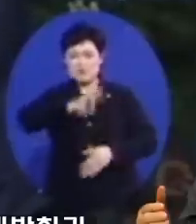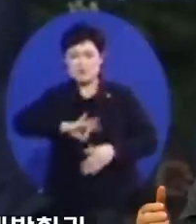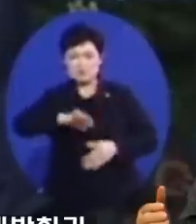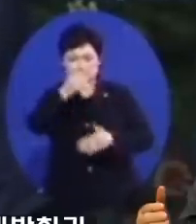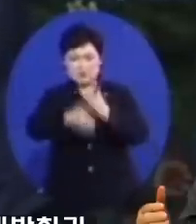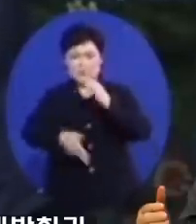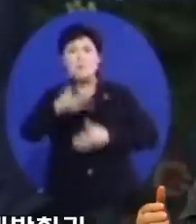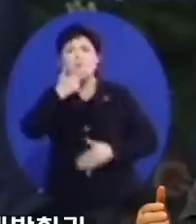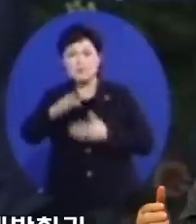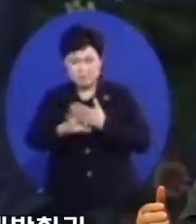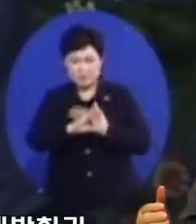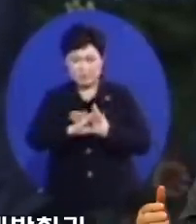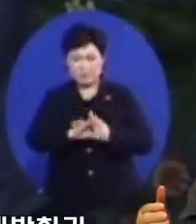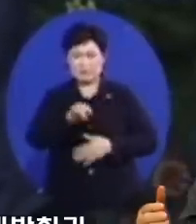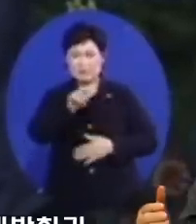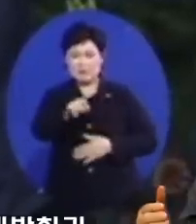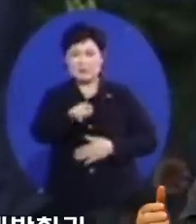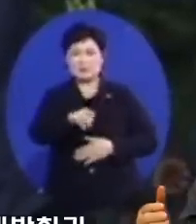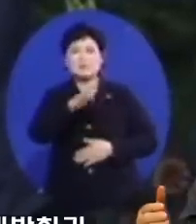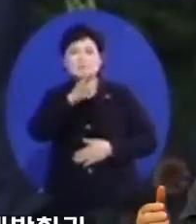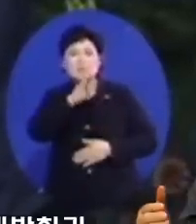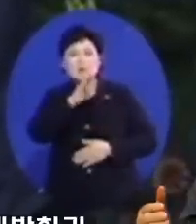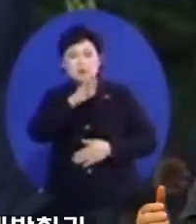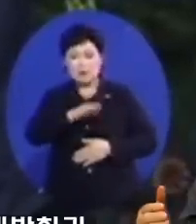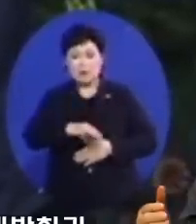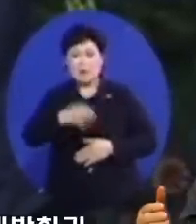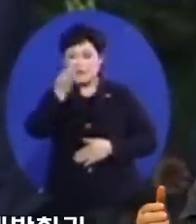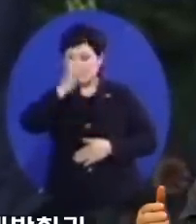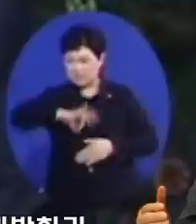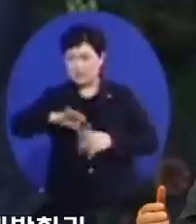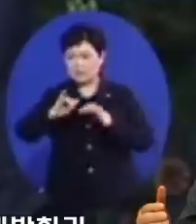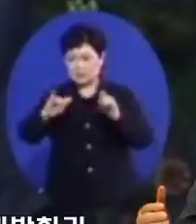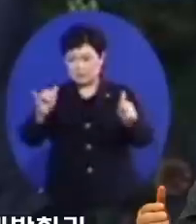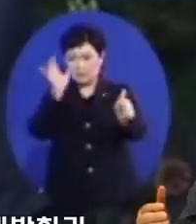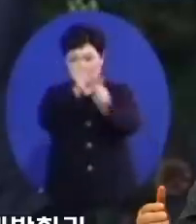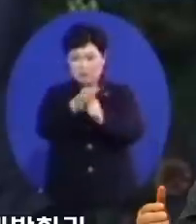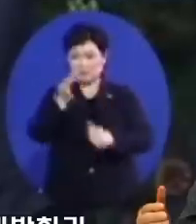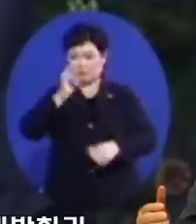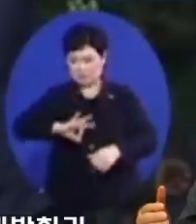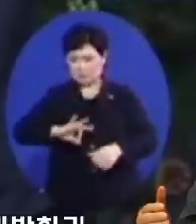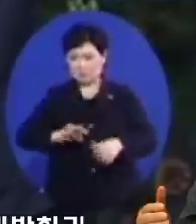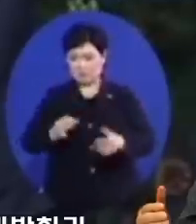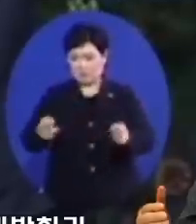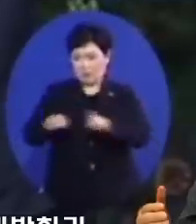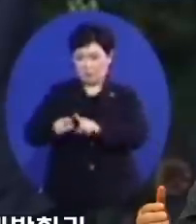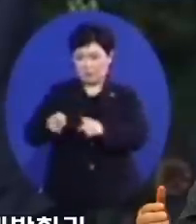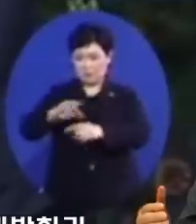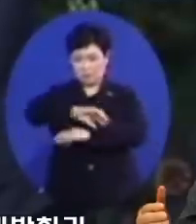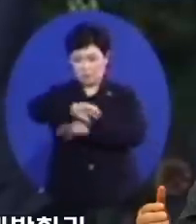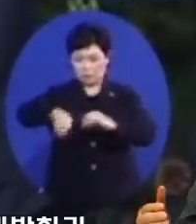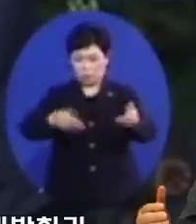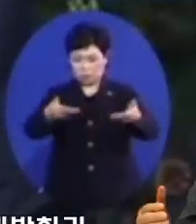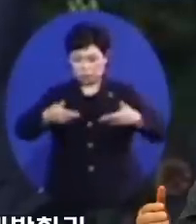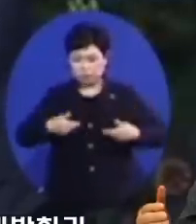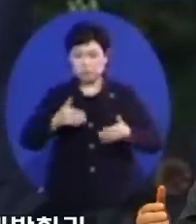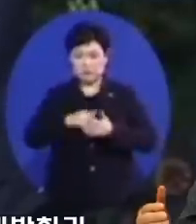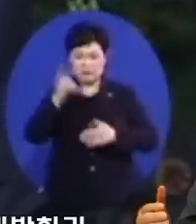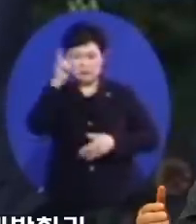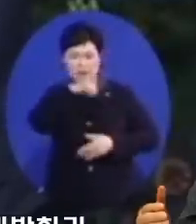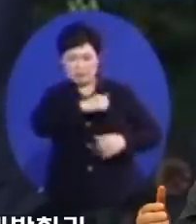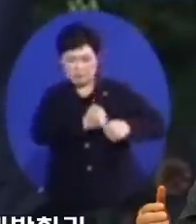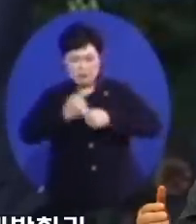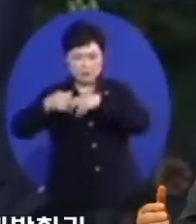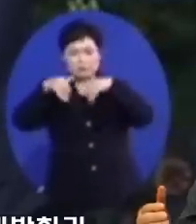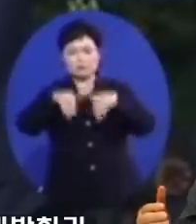못하겠거든, 이것을 취리하는 사람에게 맡겨서 이자라도 받아서 함께 줘야 되지 않겠냐. 이 악하고 게으른